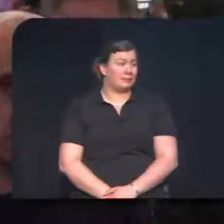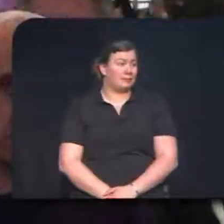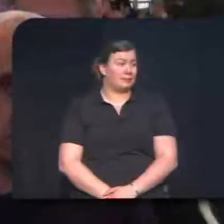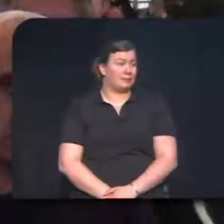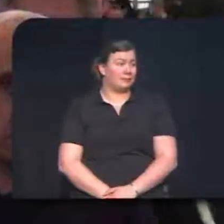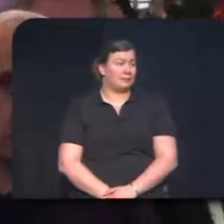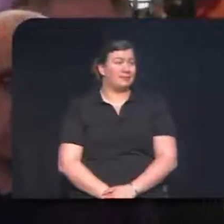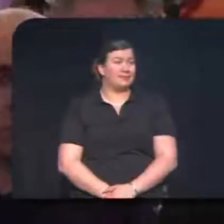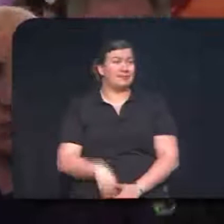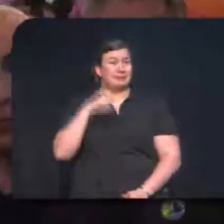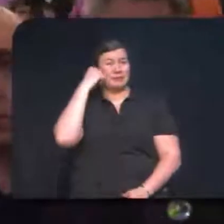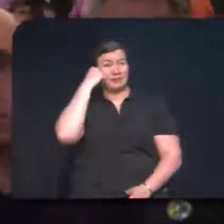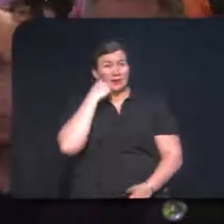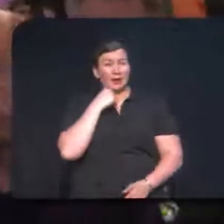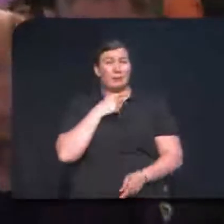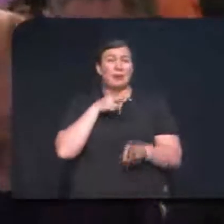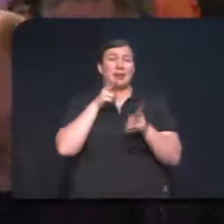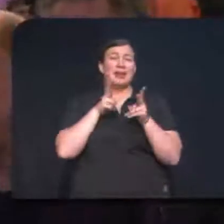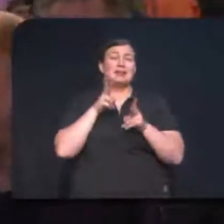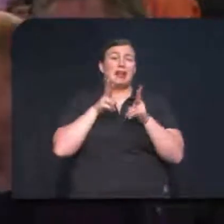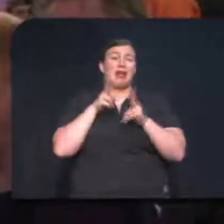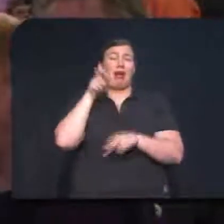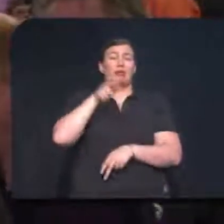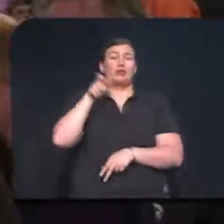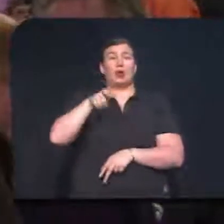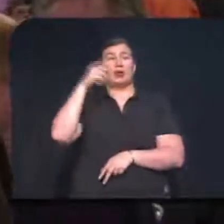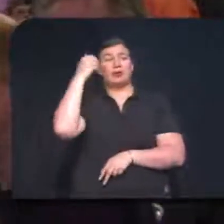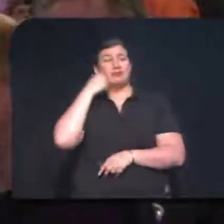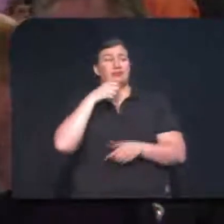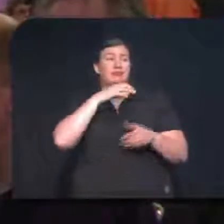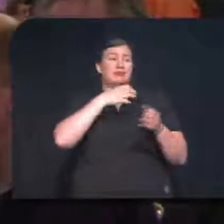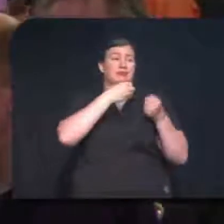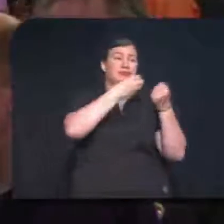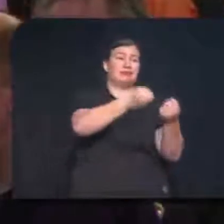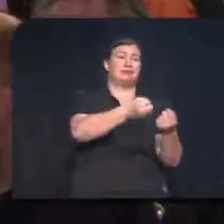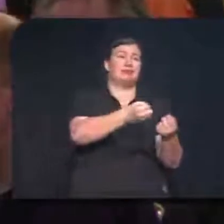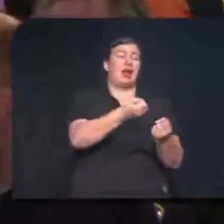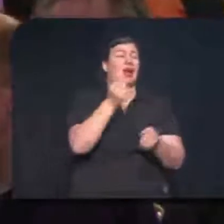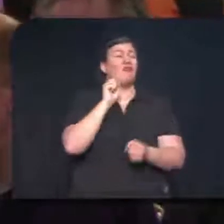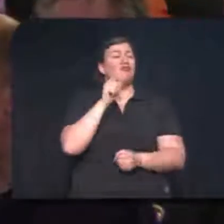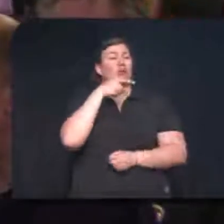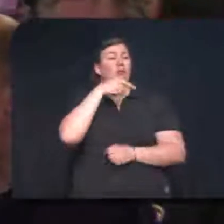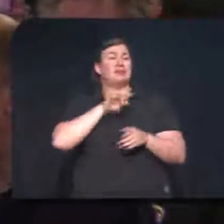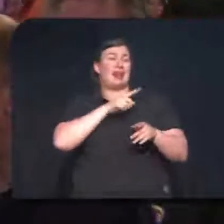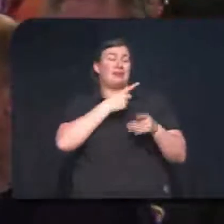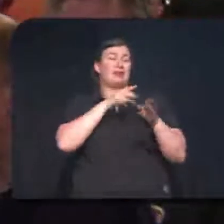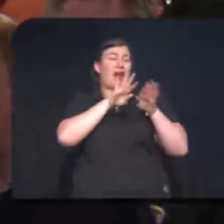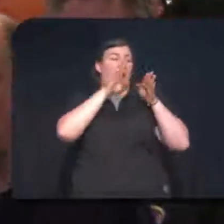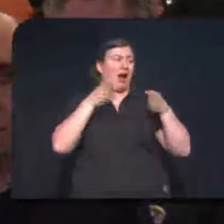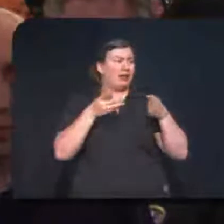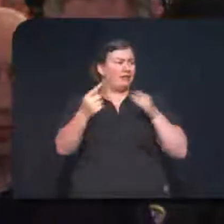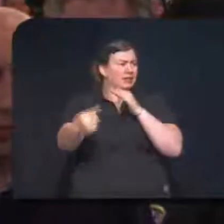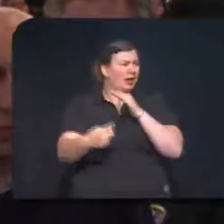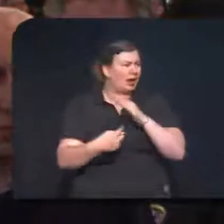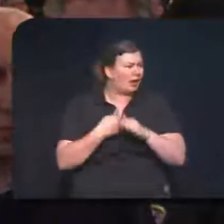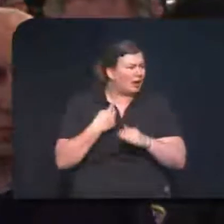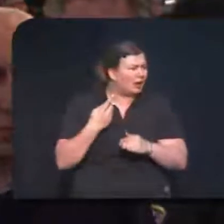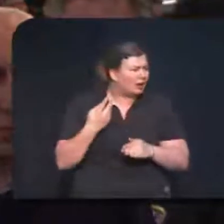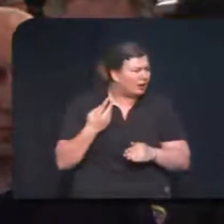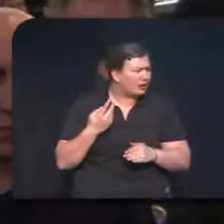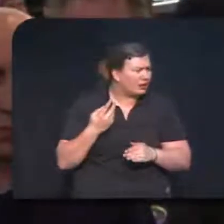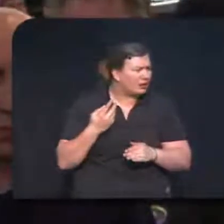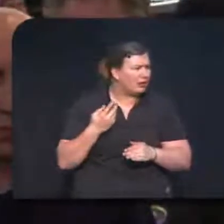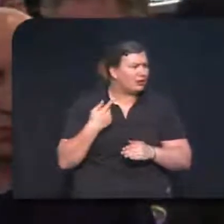die Security wird sich jetzt entfernen da du dich wieder in die Halle begeben hast werden wahrscheinlich strafrechtliche Maßnahmen folgen ich